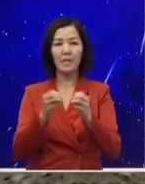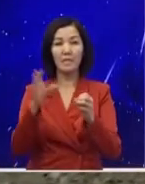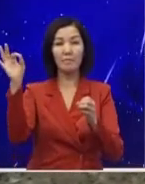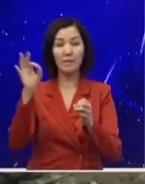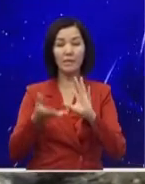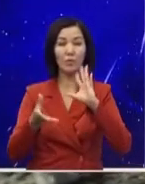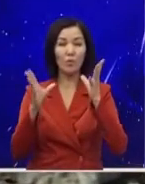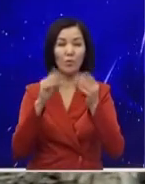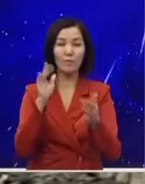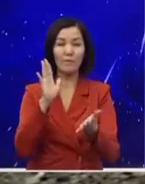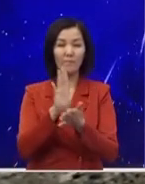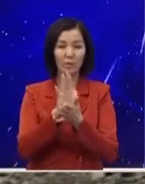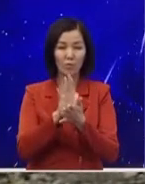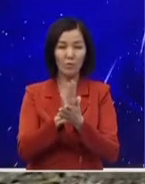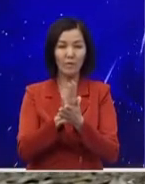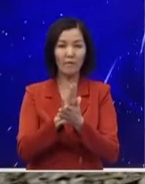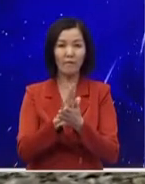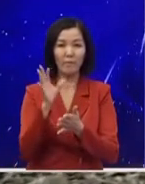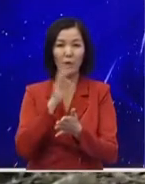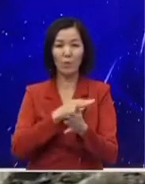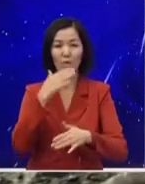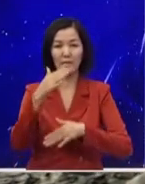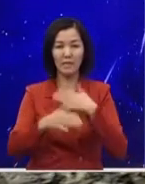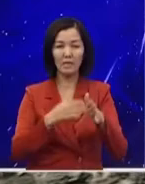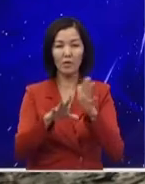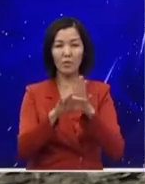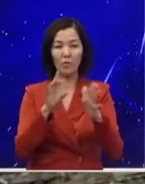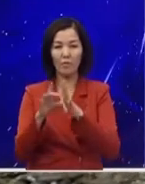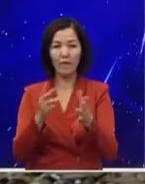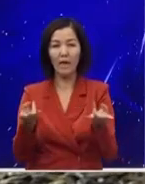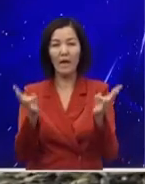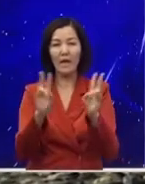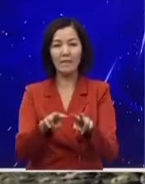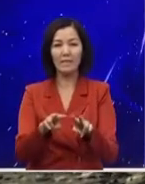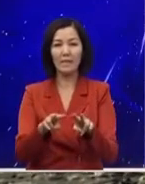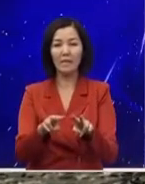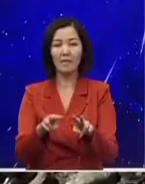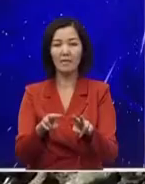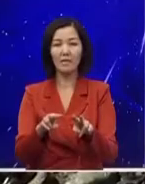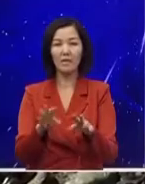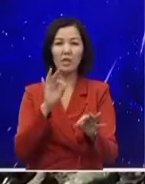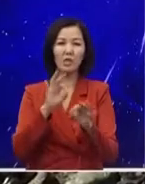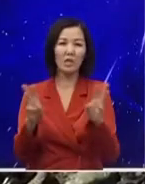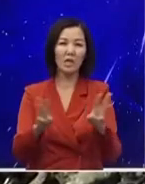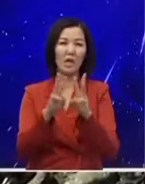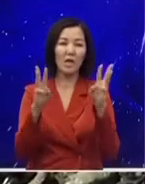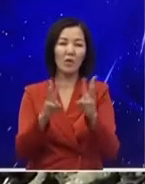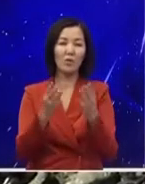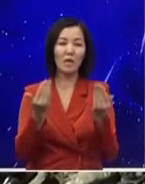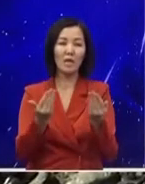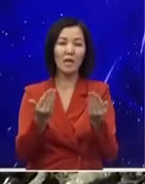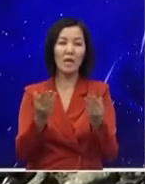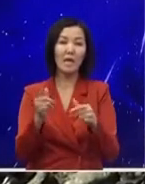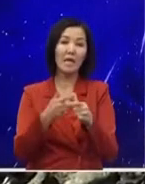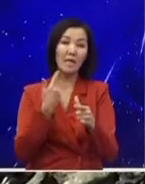10% от общего числа твердобытовых отходов пригодно к сортировке и переработке. Остальная часть формирует груду мусора из пластика, полиэтилена, цветного стекла